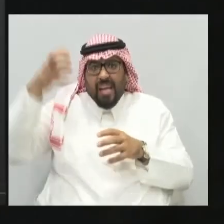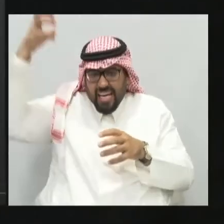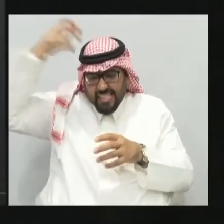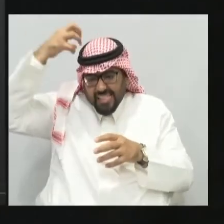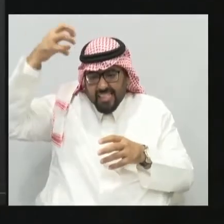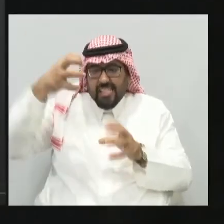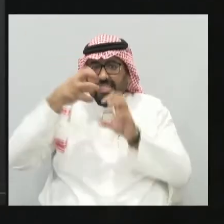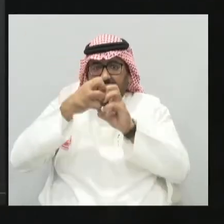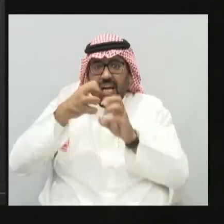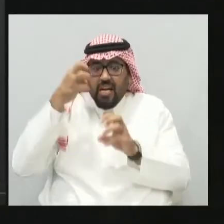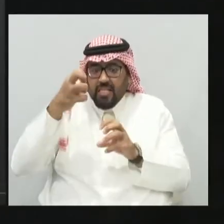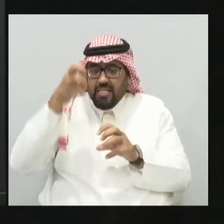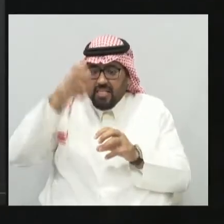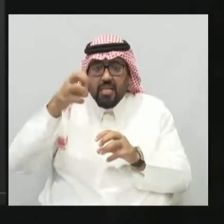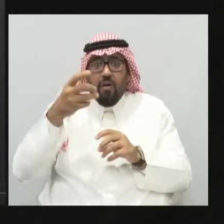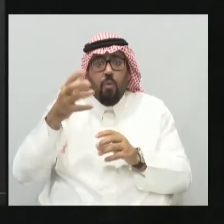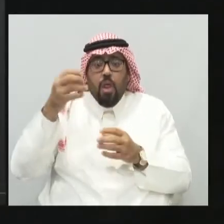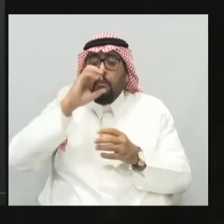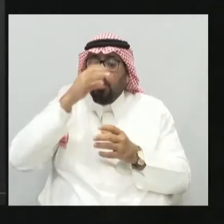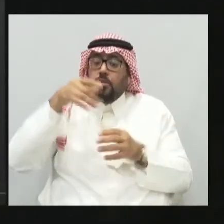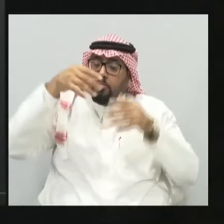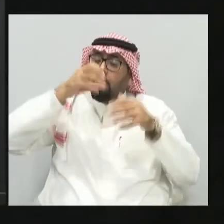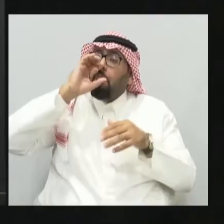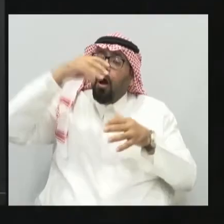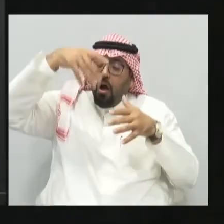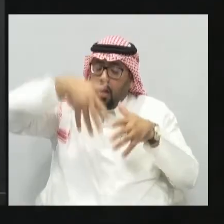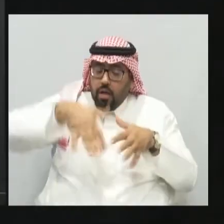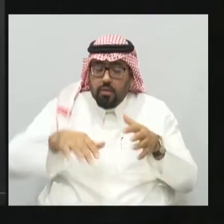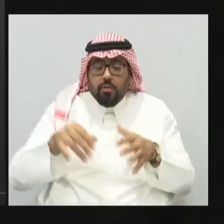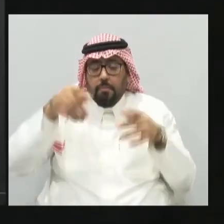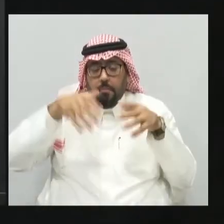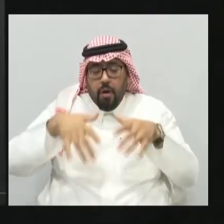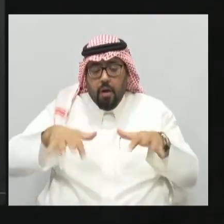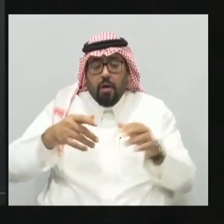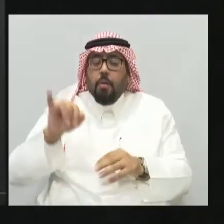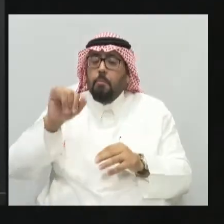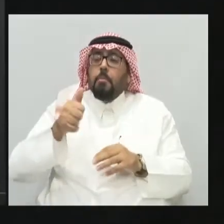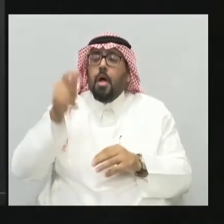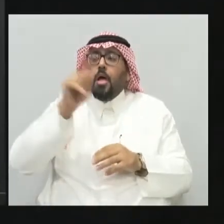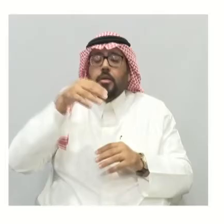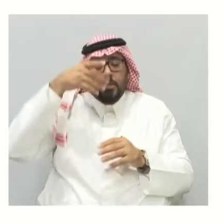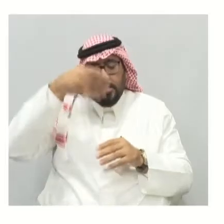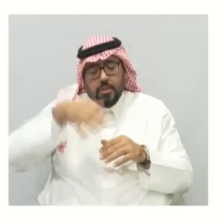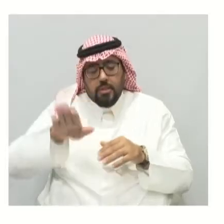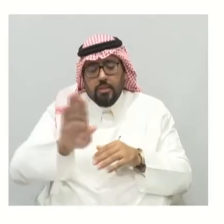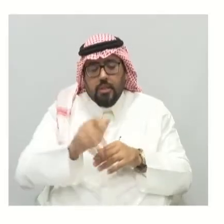صلب احسنتم الماء اللي ينزل ماء المطر